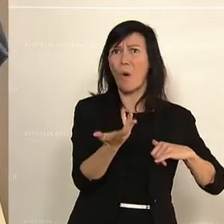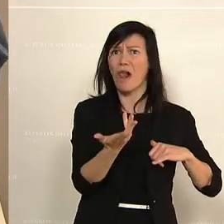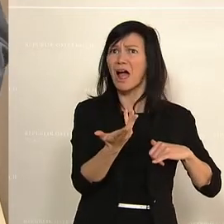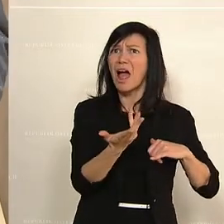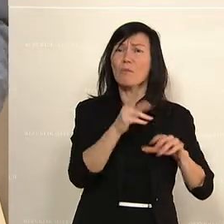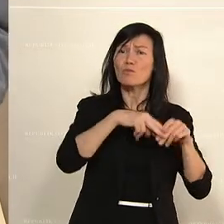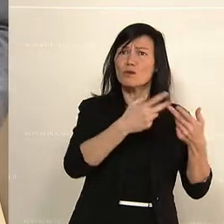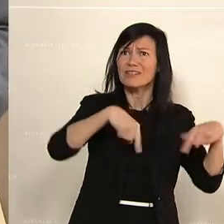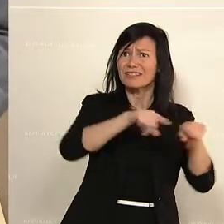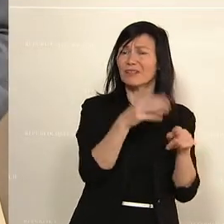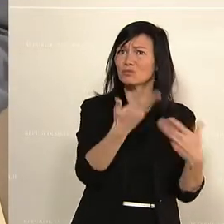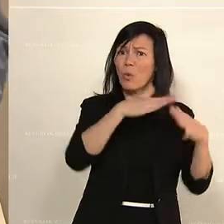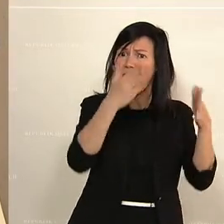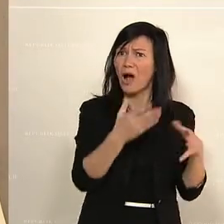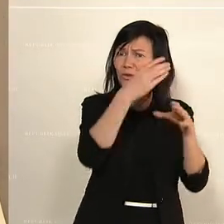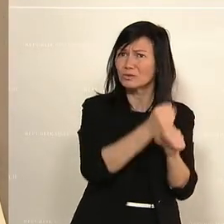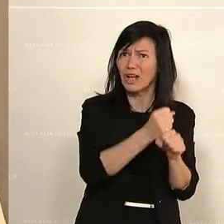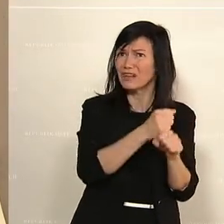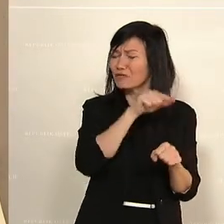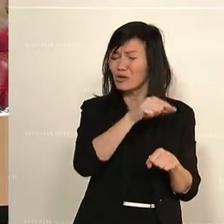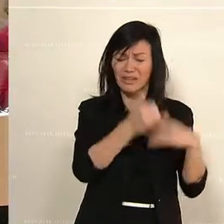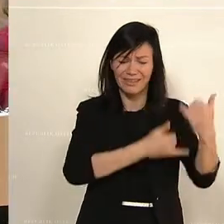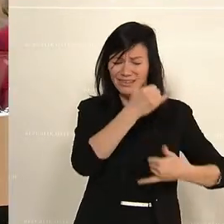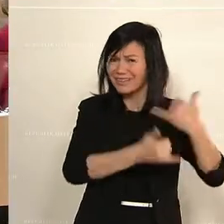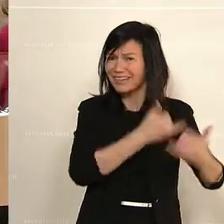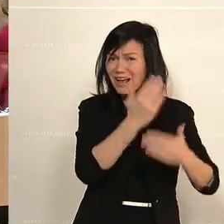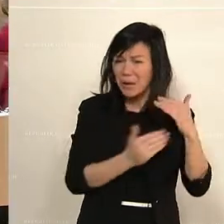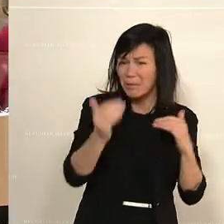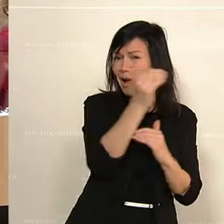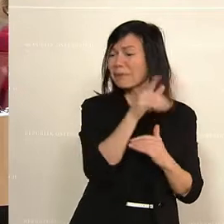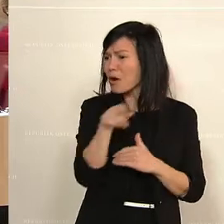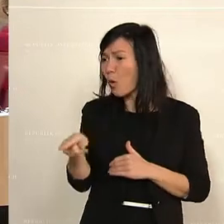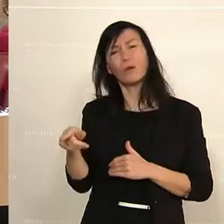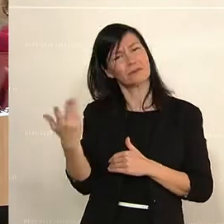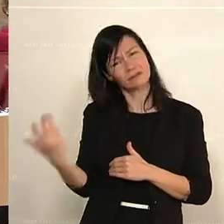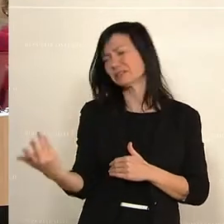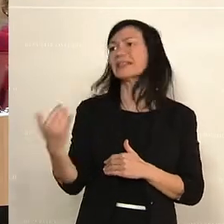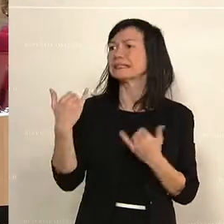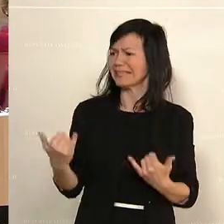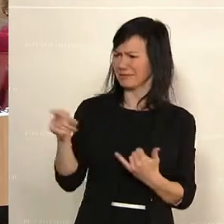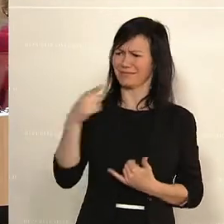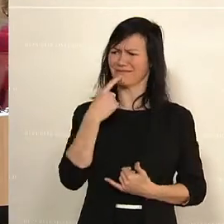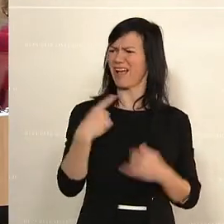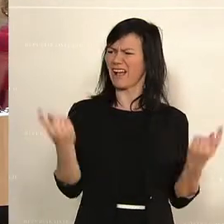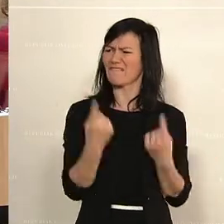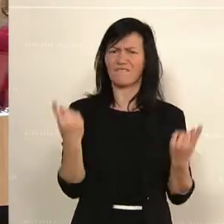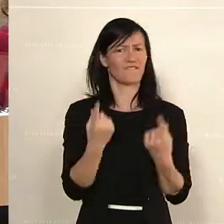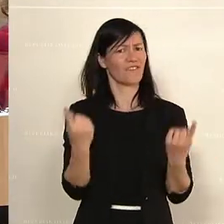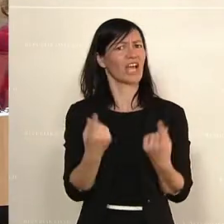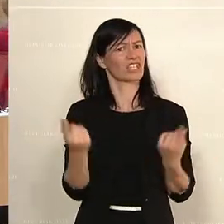keine Sachlichkeit, das ist Horn und Spott, den Sie hier über die Regierung aushalten. Und das steht Ihnen gerade als Wirtschaftspartei, als sogenannte